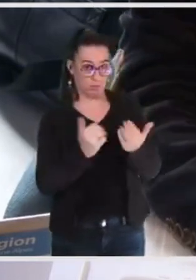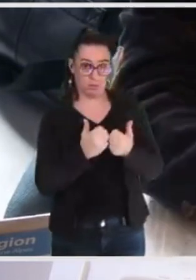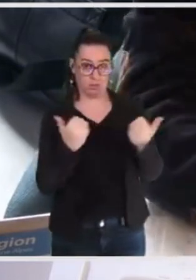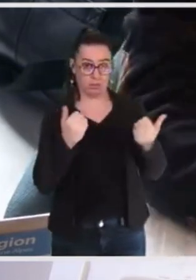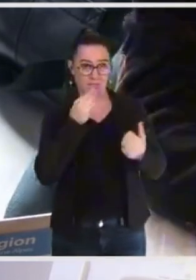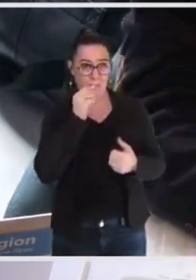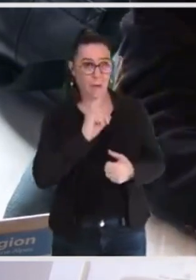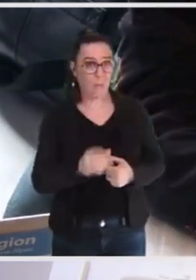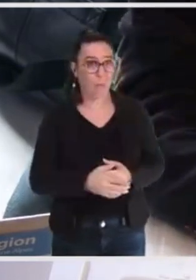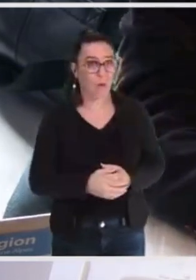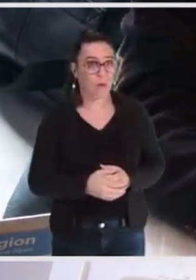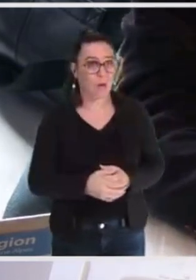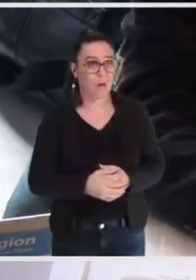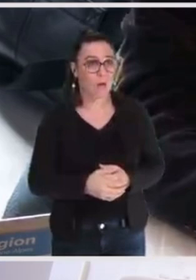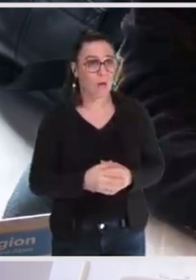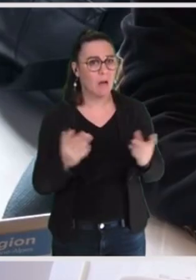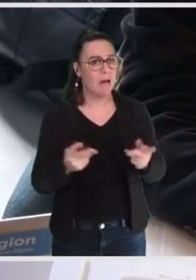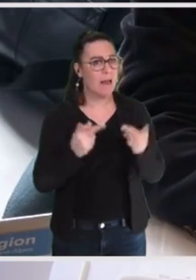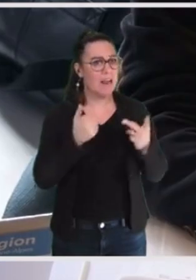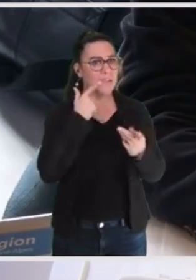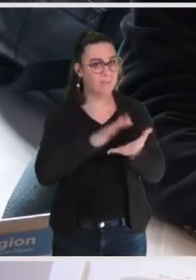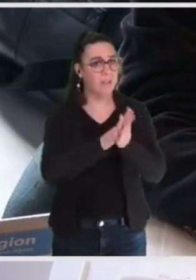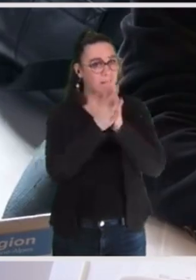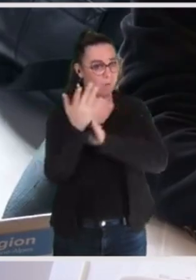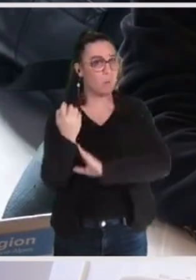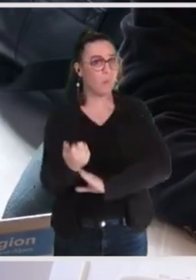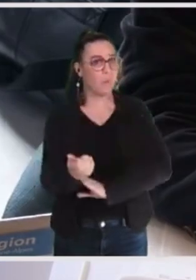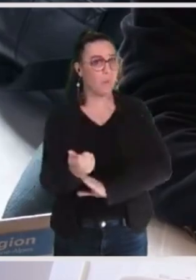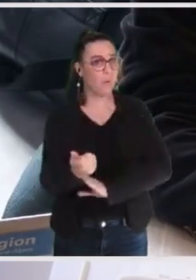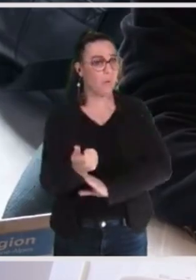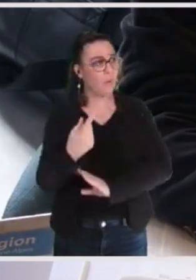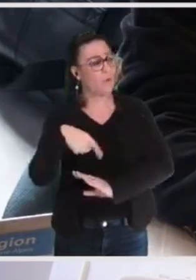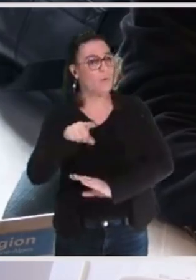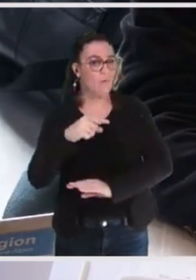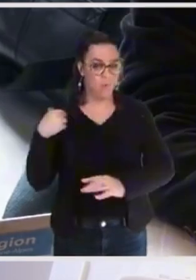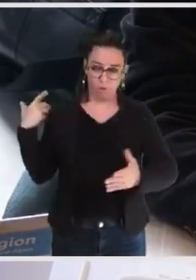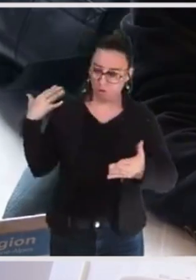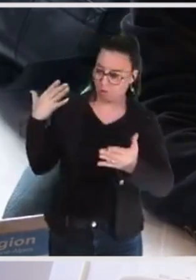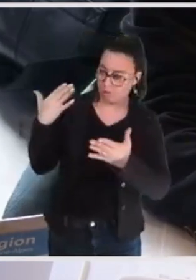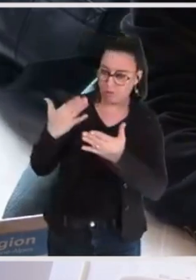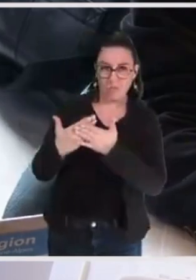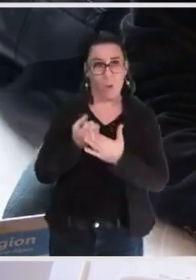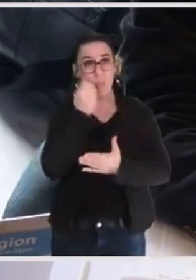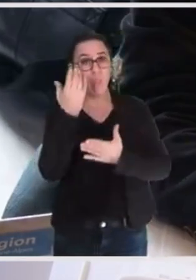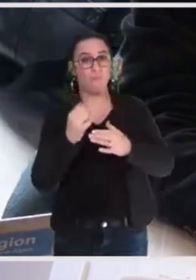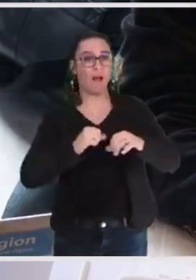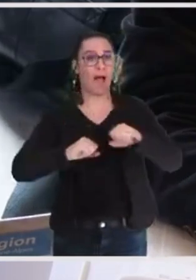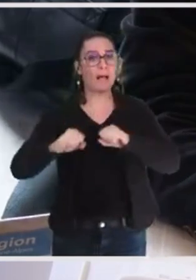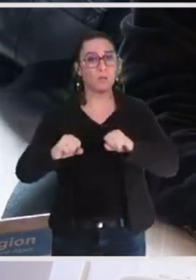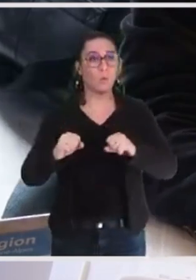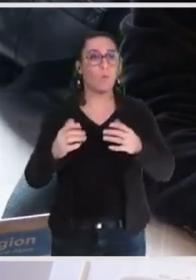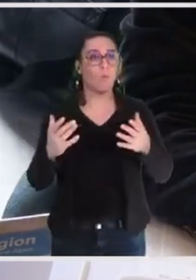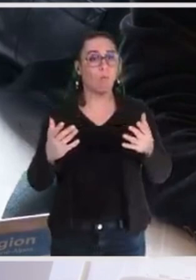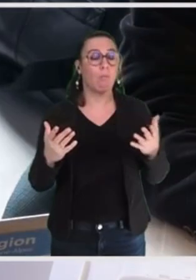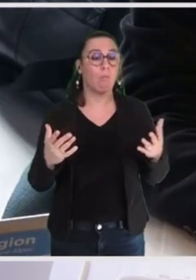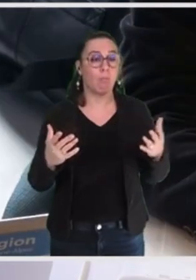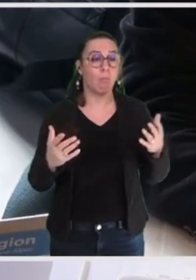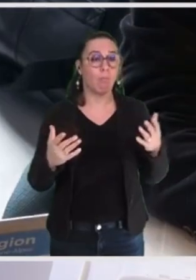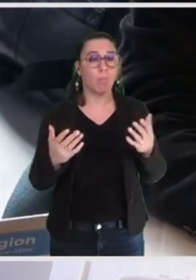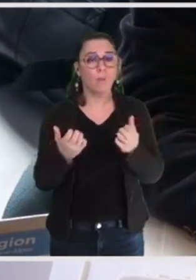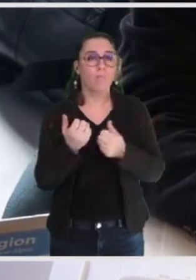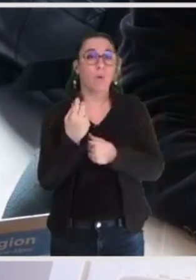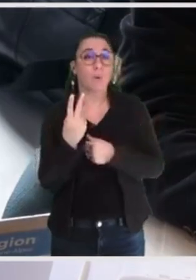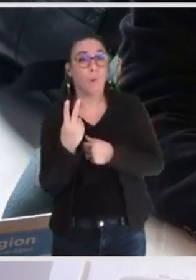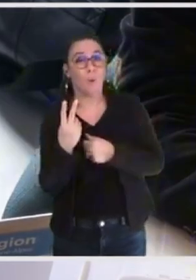signe. Cela démontre qu'il évolue peu et que vous n'avez pas tellement trouvé de nouvelles actions, enfin deux nouvelles actions, mais elles sont